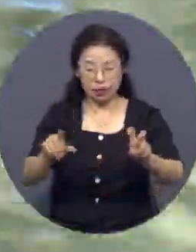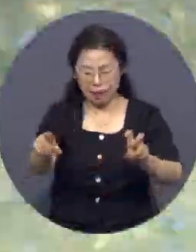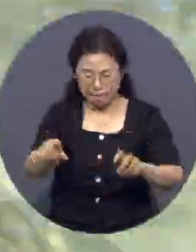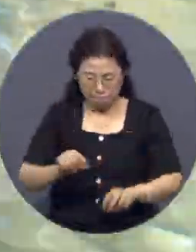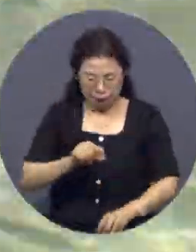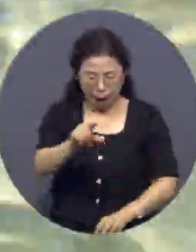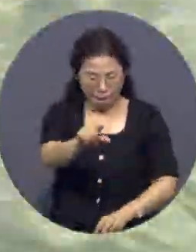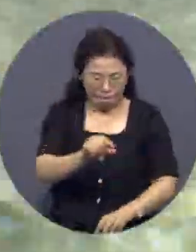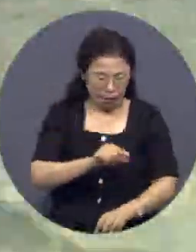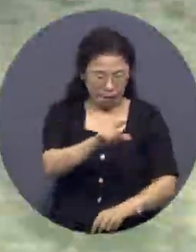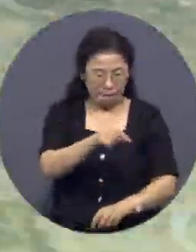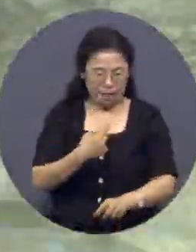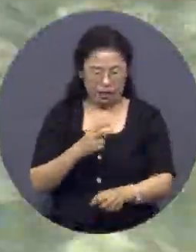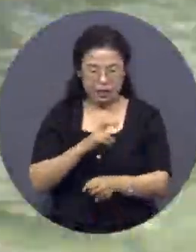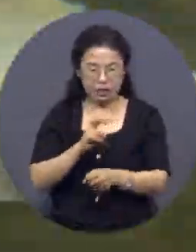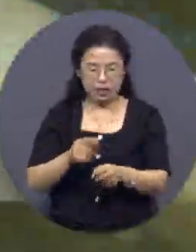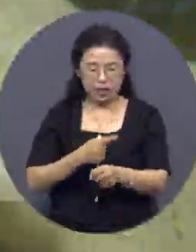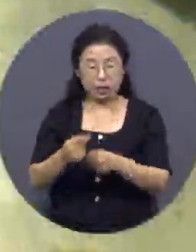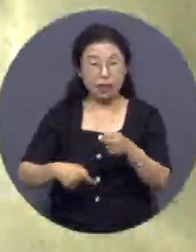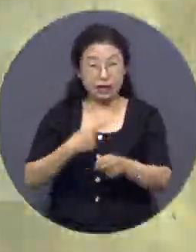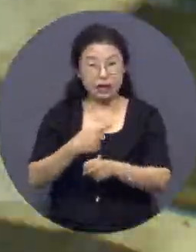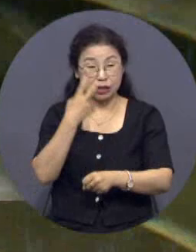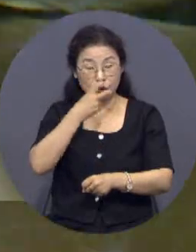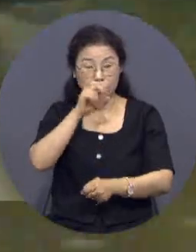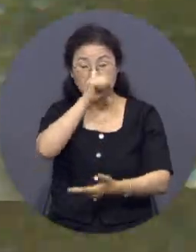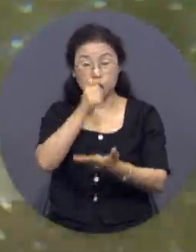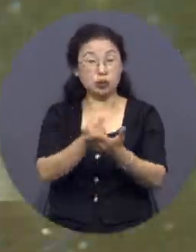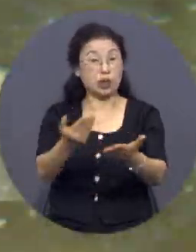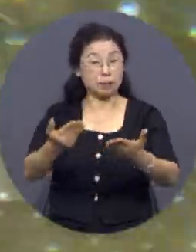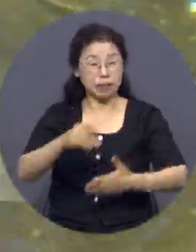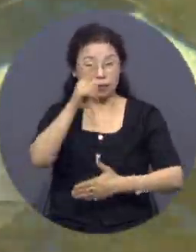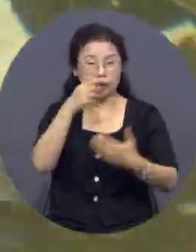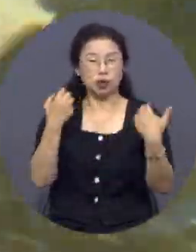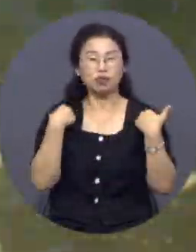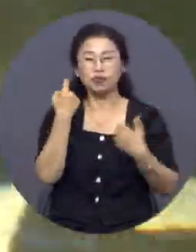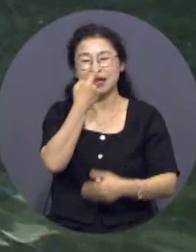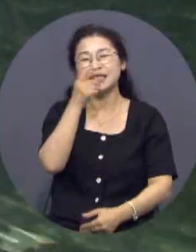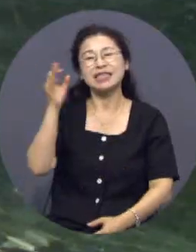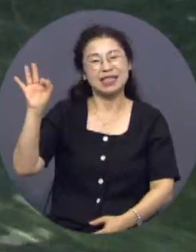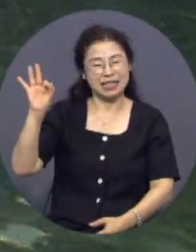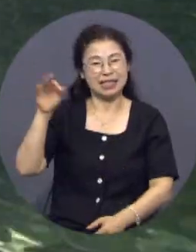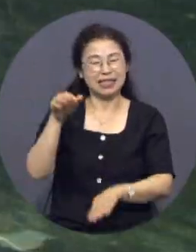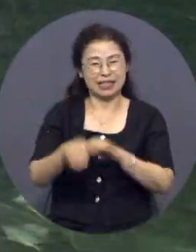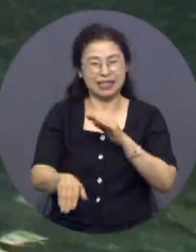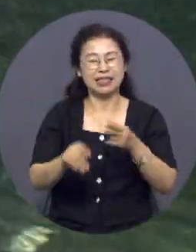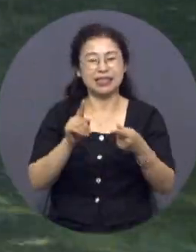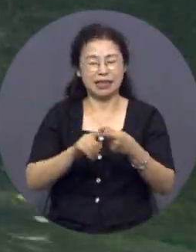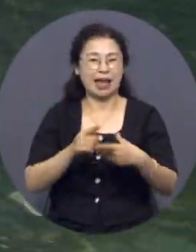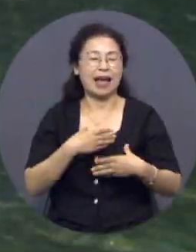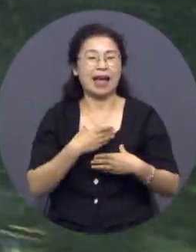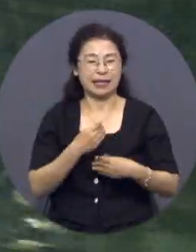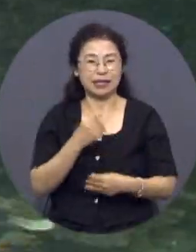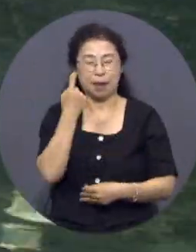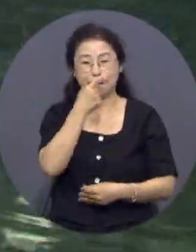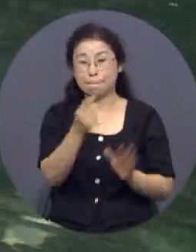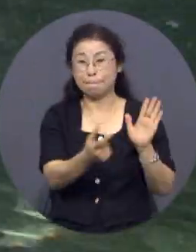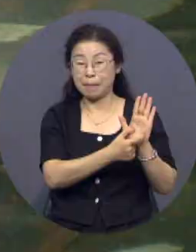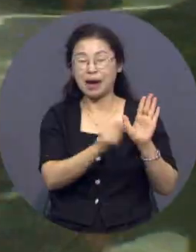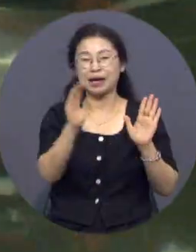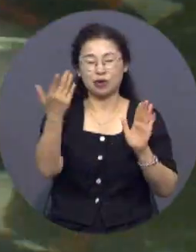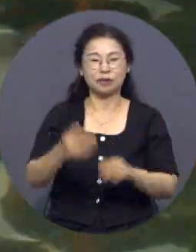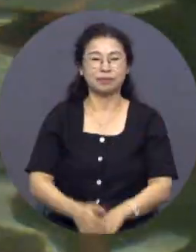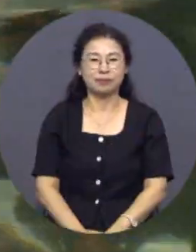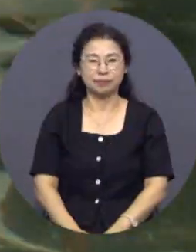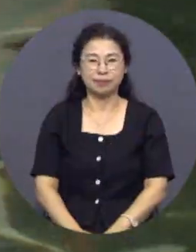채취해 방사능 검사를 받고 적합 판정을 받으면 정부가 인증하는 방사능 안전 필증이 교부됩니다.